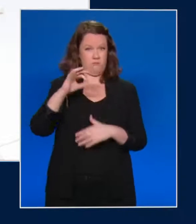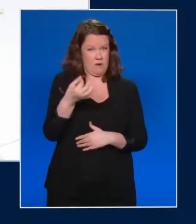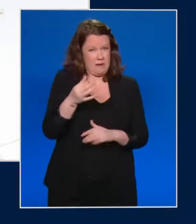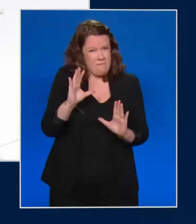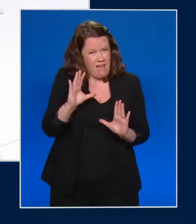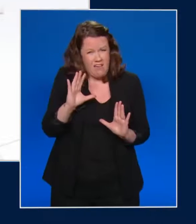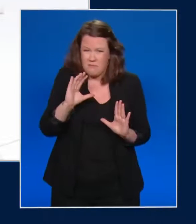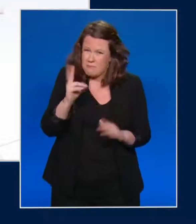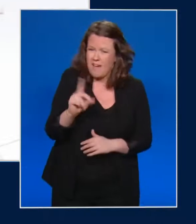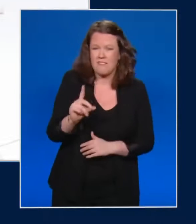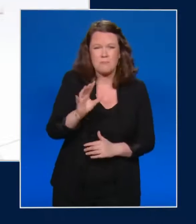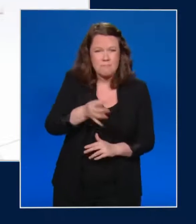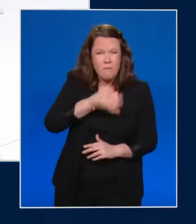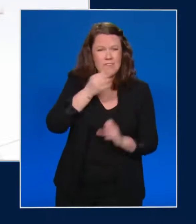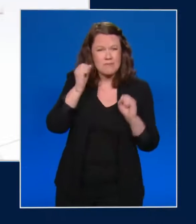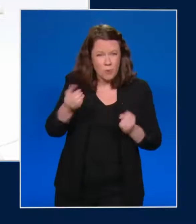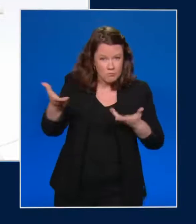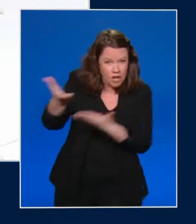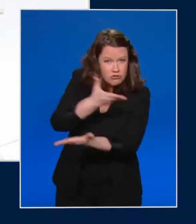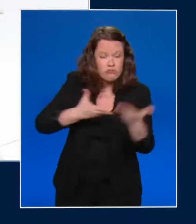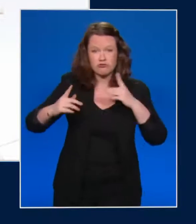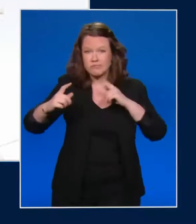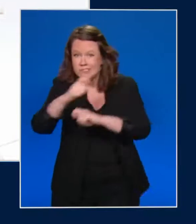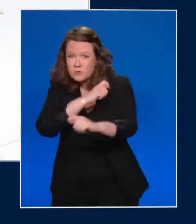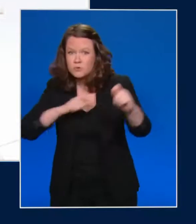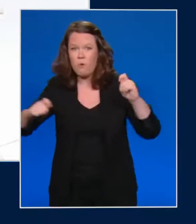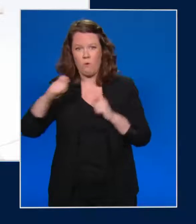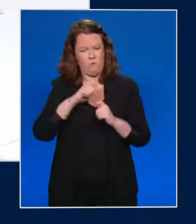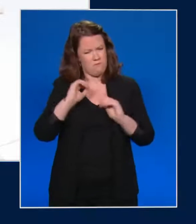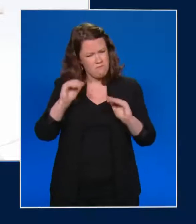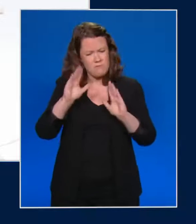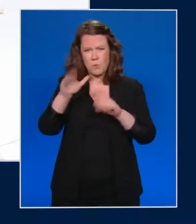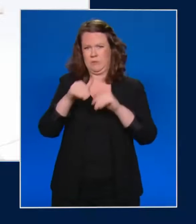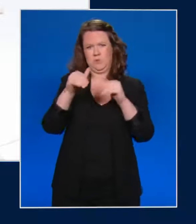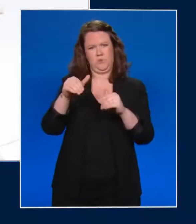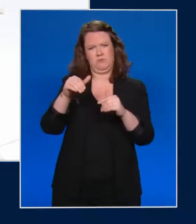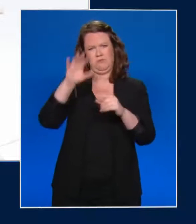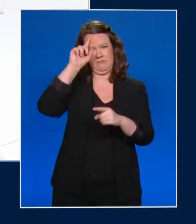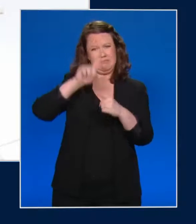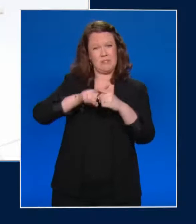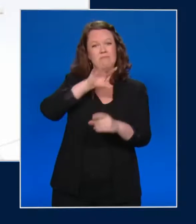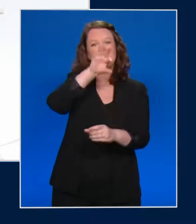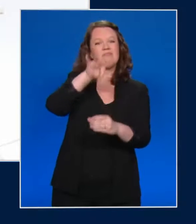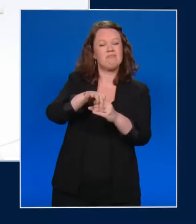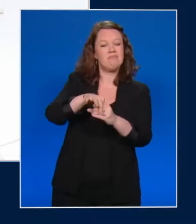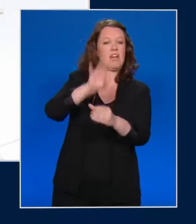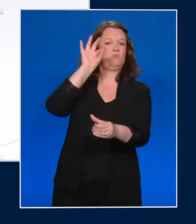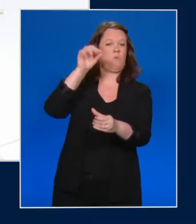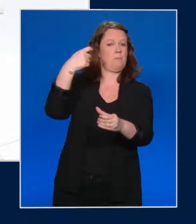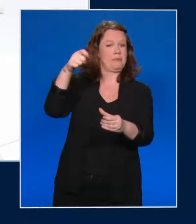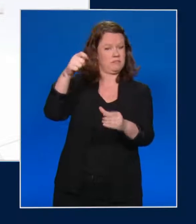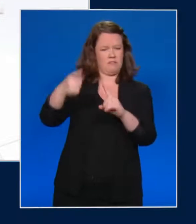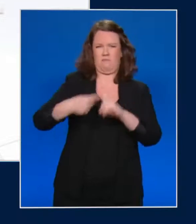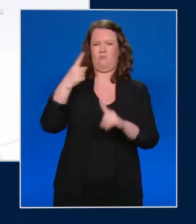important pour la nation mais qui ne nous empêchera pas de nous réunir sur l'essentiel